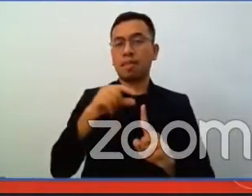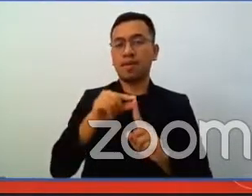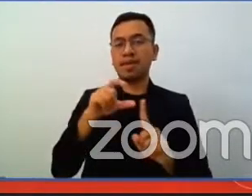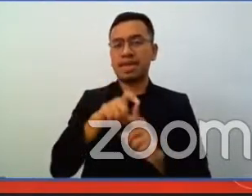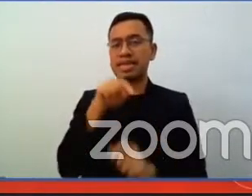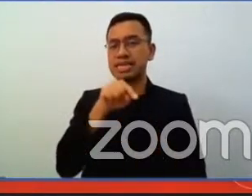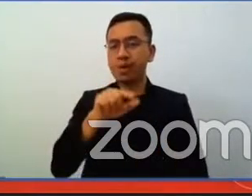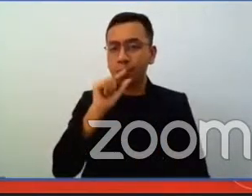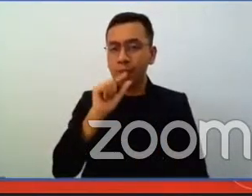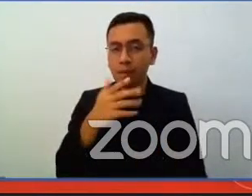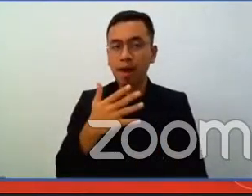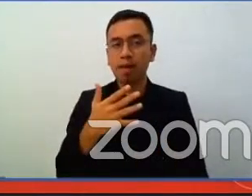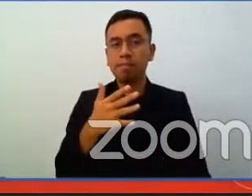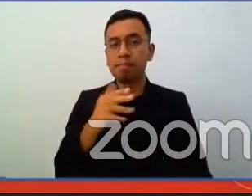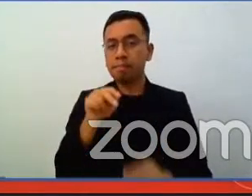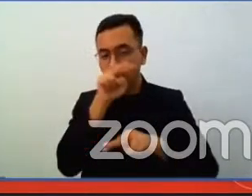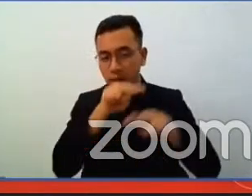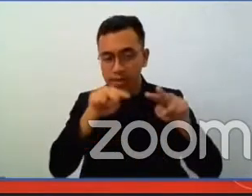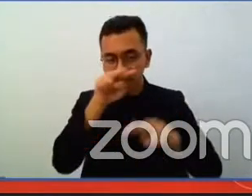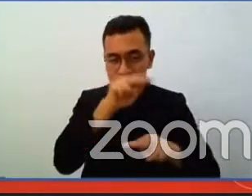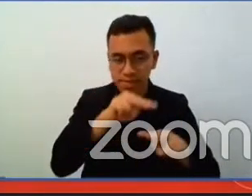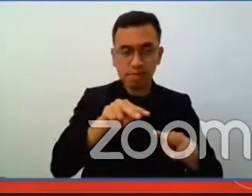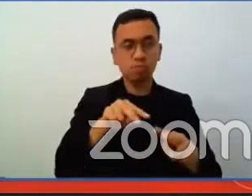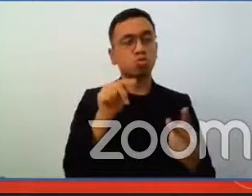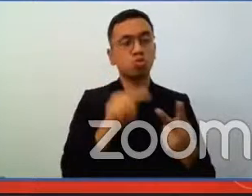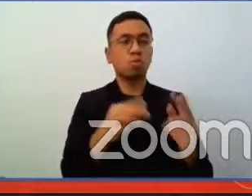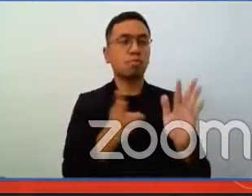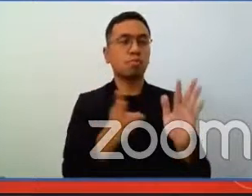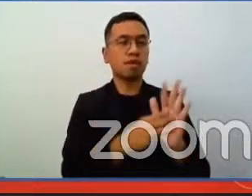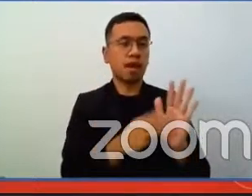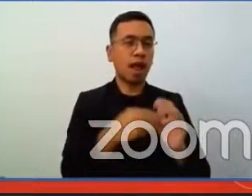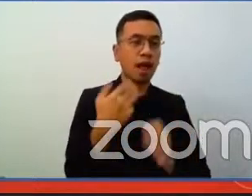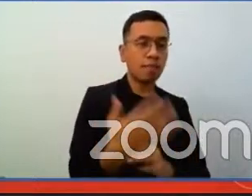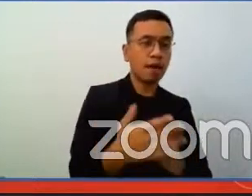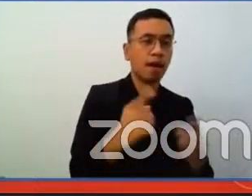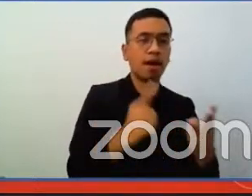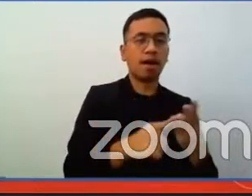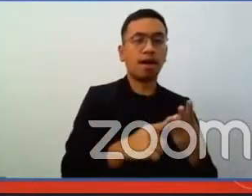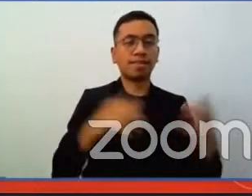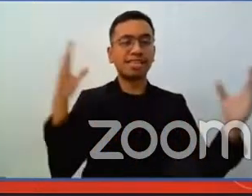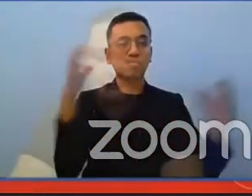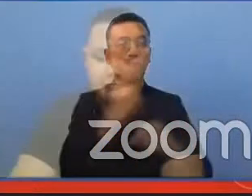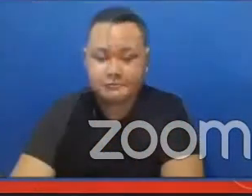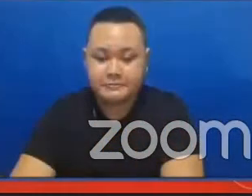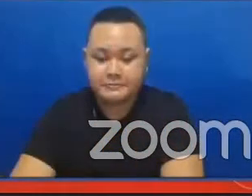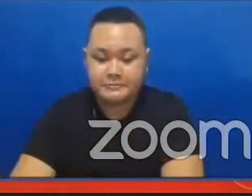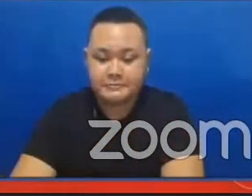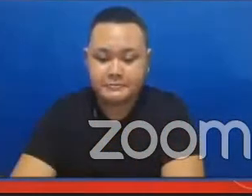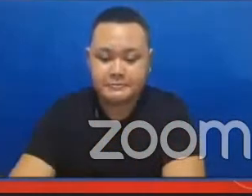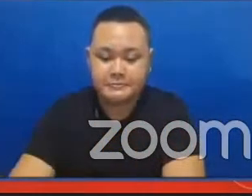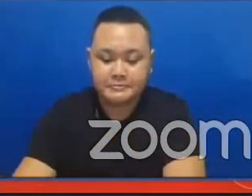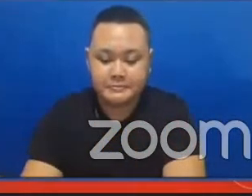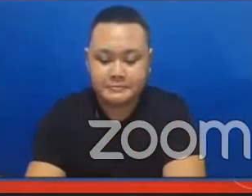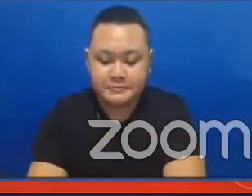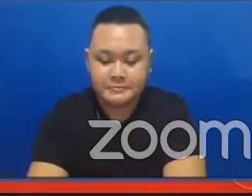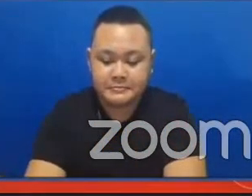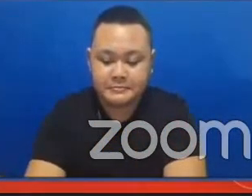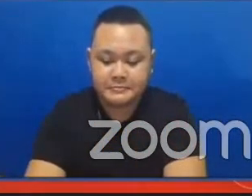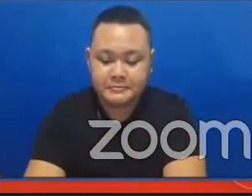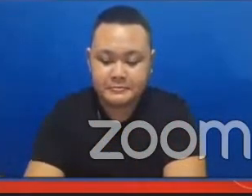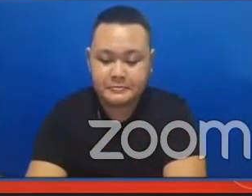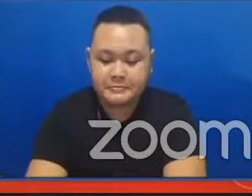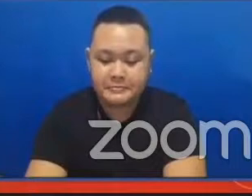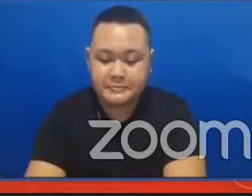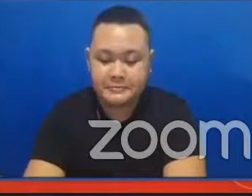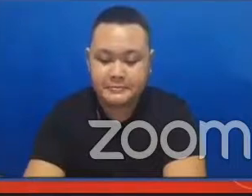pada mengamati, kemudian merumuskan masalah, menyusun hipotesis, sampai pada definisi personal. Ini